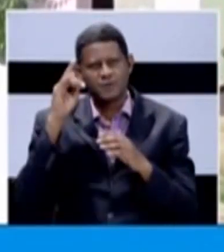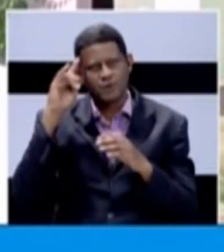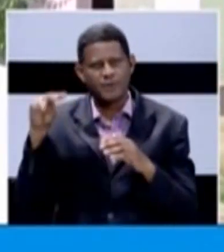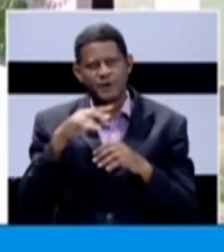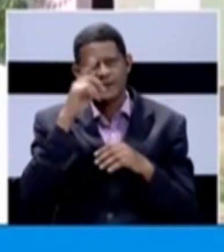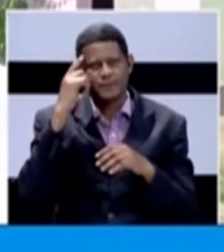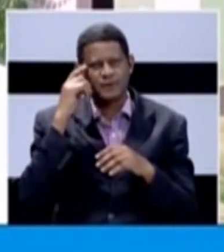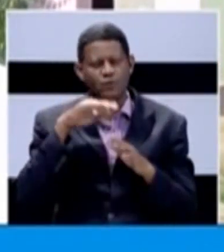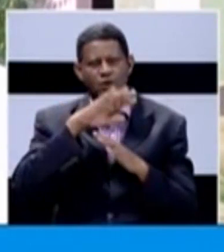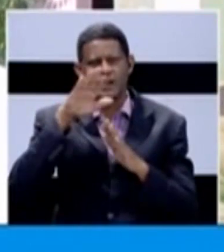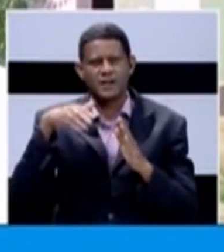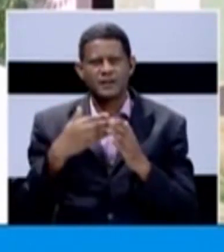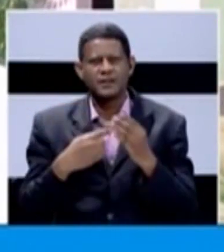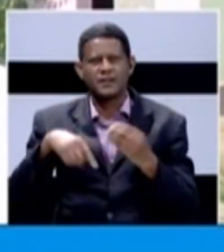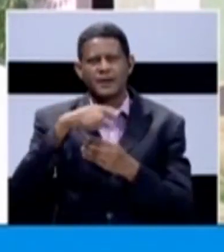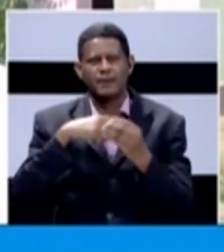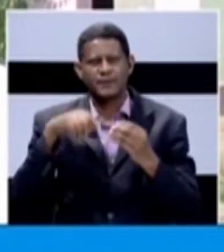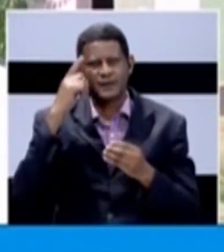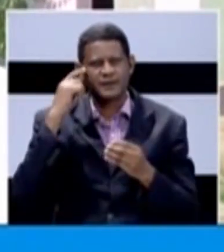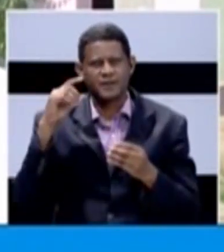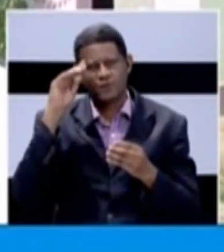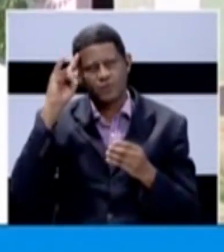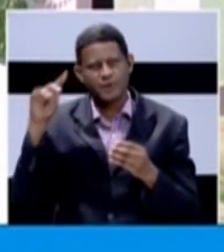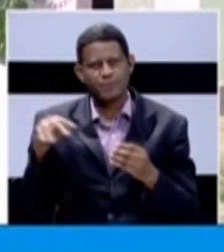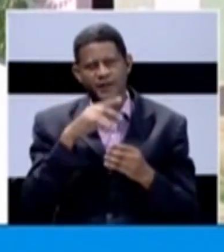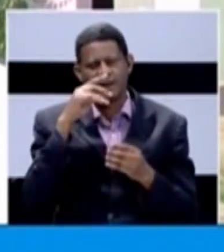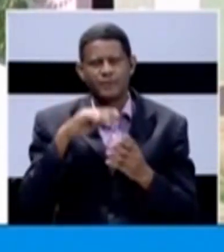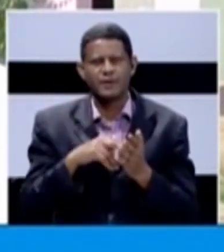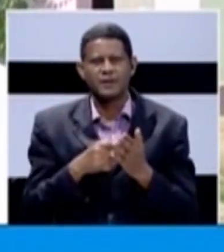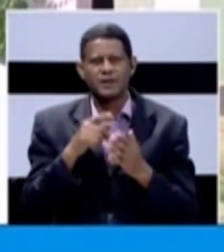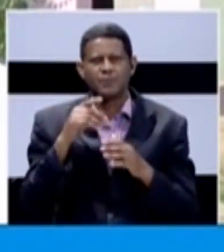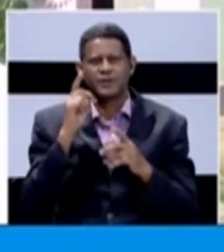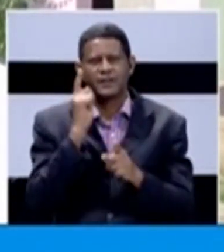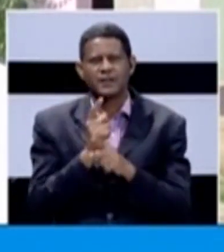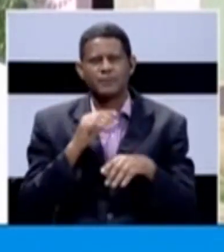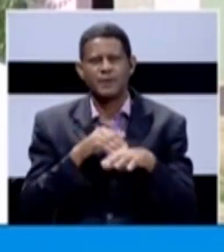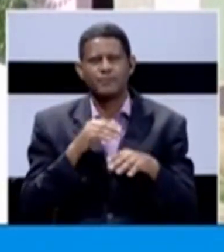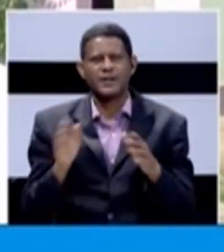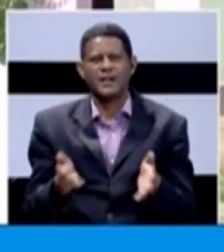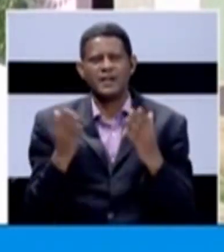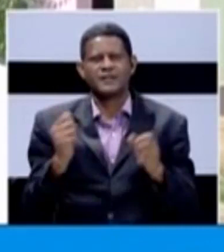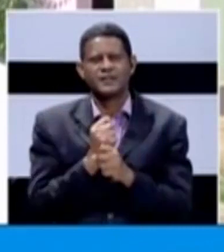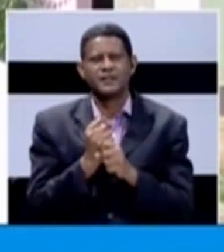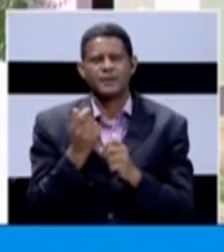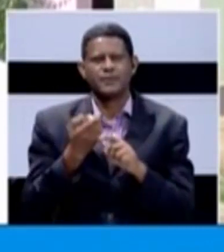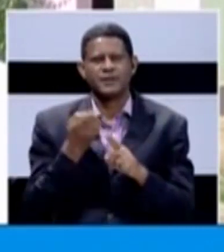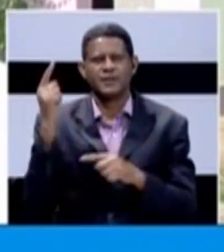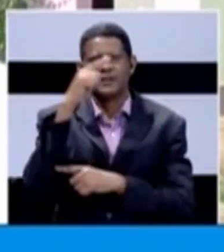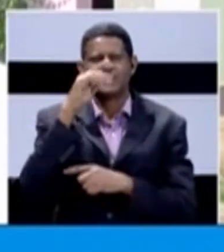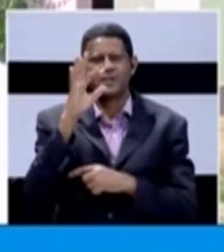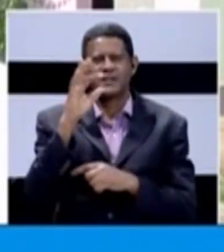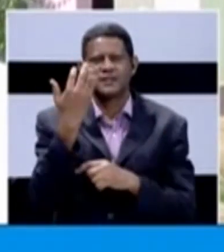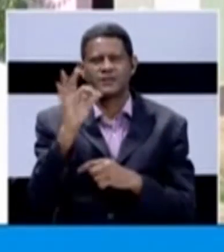ትግራይ ኩለን ከባብታት ትግራይ ዞባ ምዕራብ ማለት እዩ ብኣግባቡ ናይ ምልዓል ስራሕት ሰሪሕና ኢና። ካብ ዕለት 19